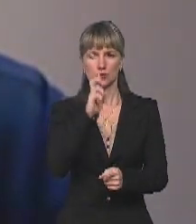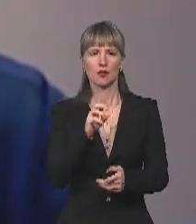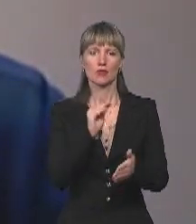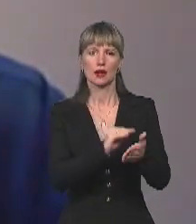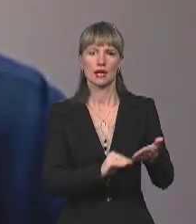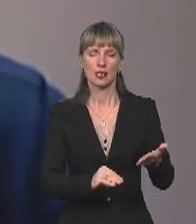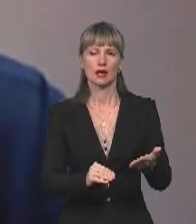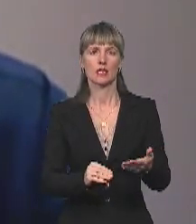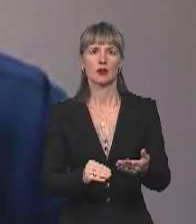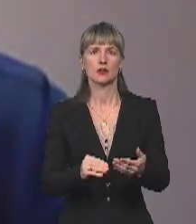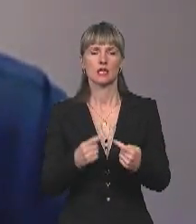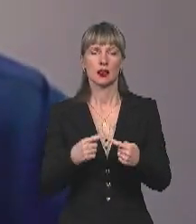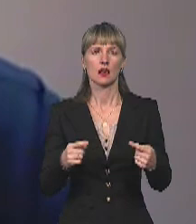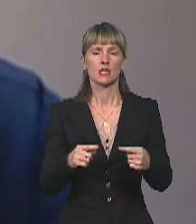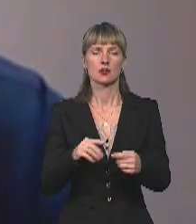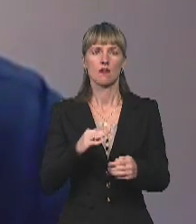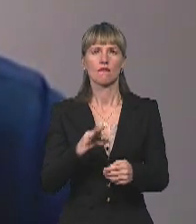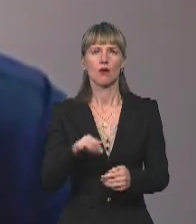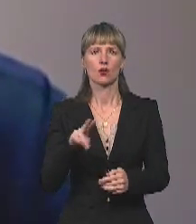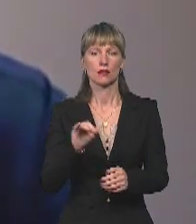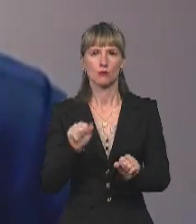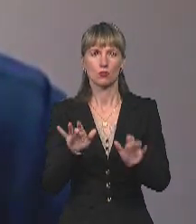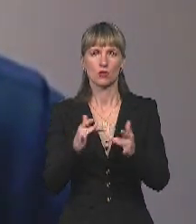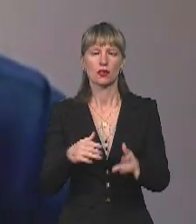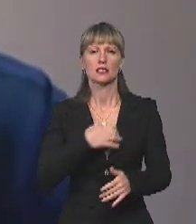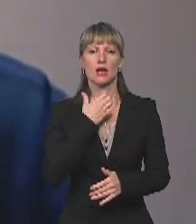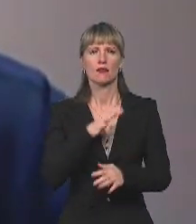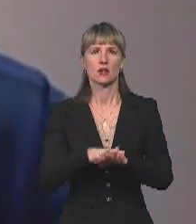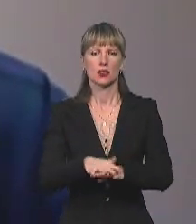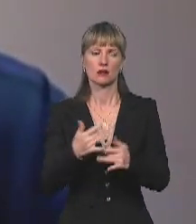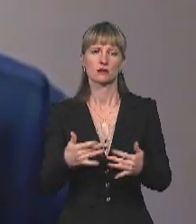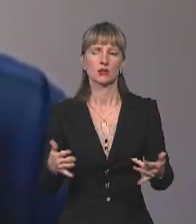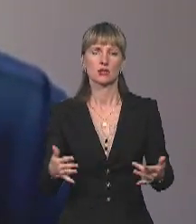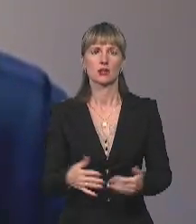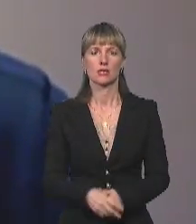з пенсійним фондом, обмін, там, нарахування, там, страховий стаж і таке інше.